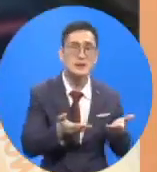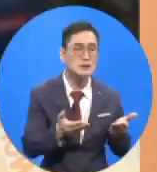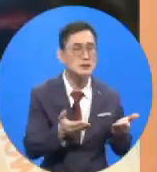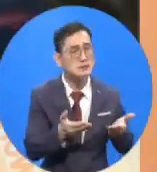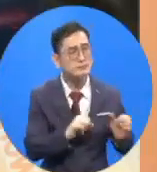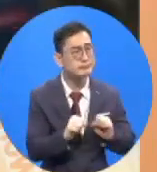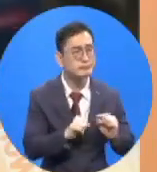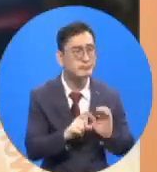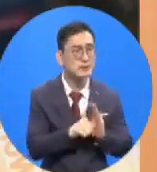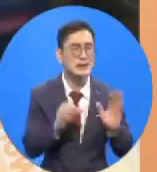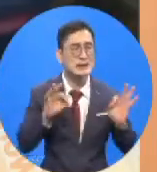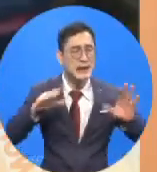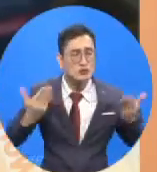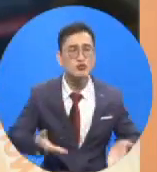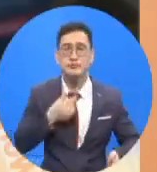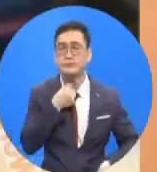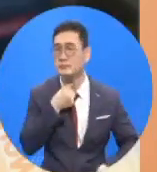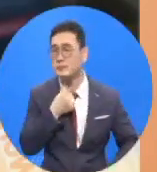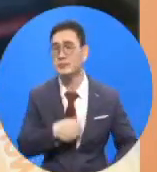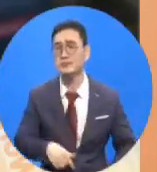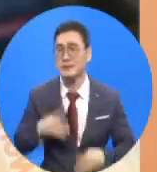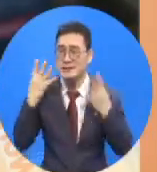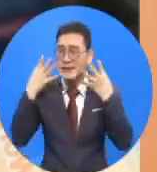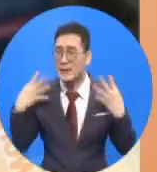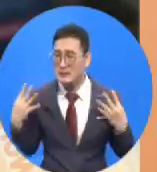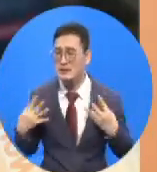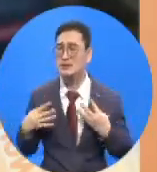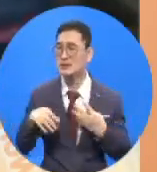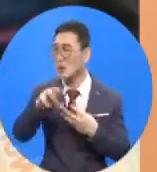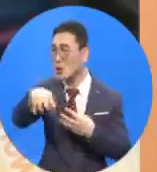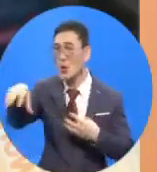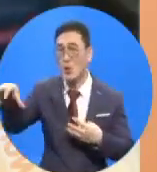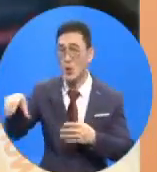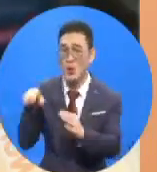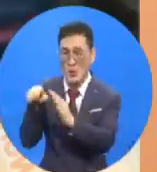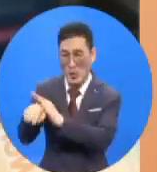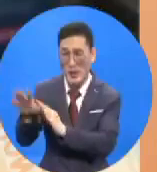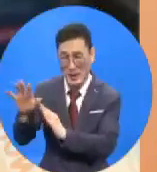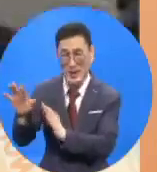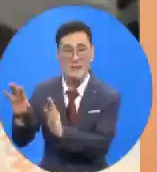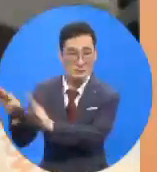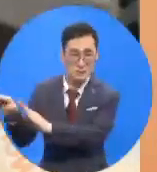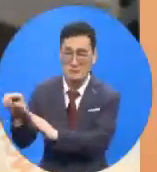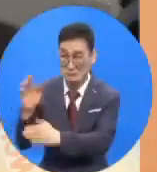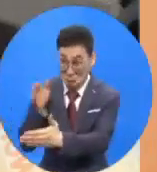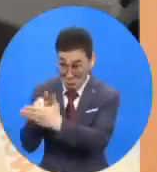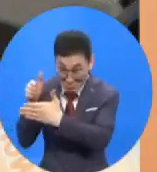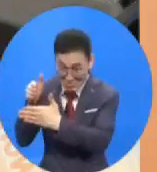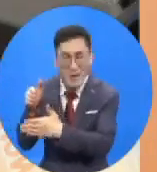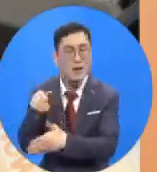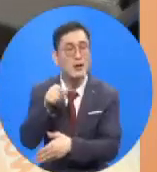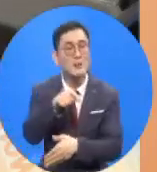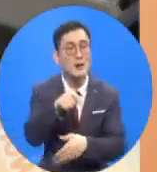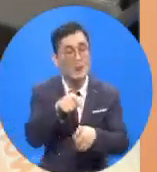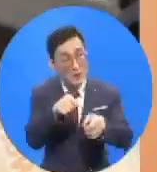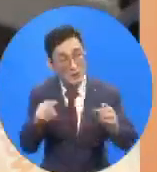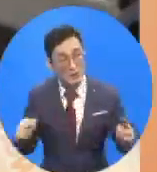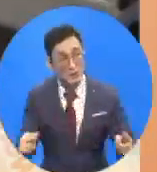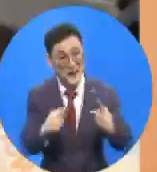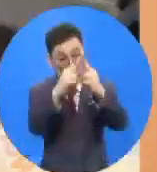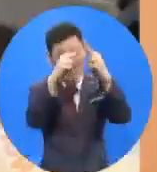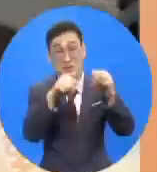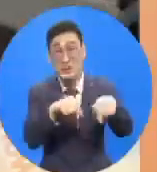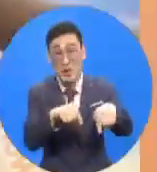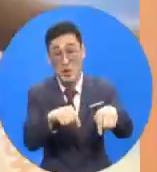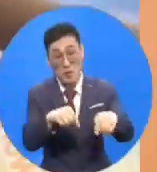하거든요 그러면 2분들이 예를 들어서 이런 스타벅스가 근거한 있어야 대형 브랜치 안 가겠지만 그러면 다른 밤중에 빠리 바게트 하는 연애를 갈 수